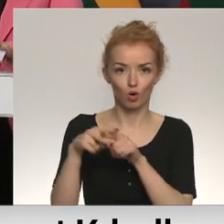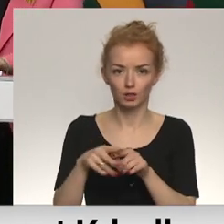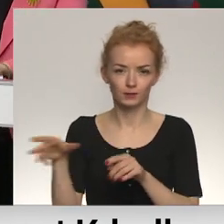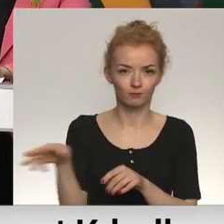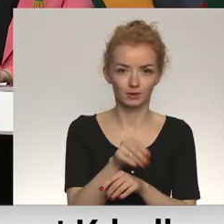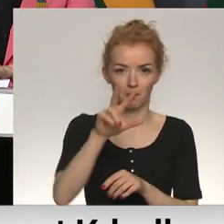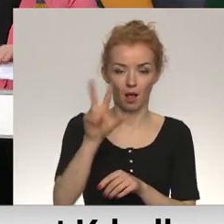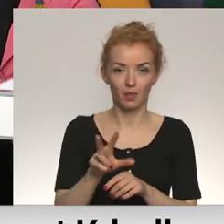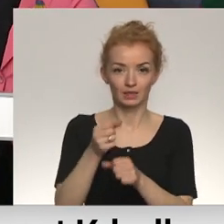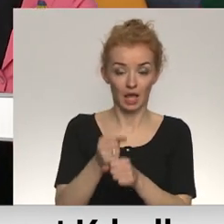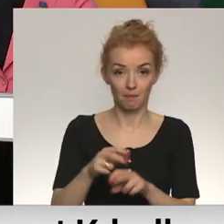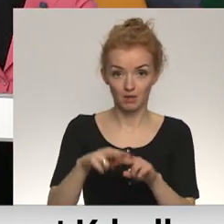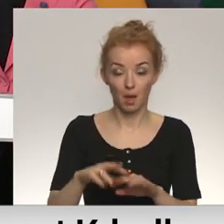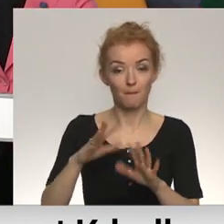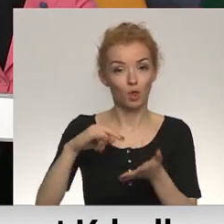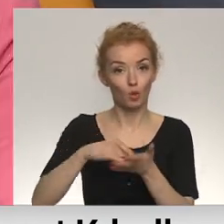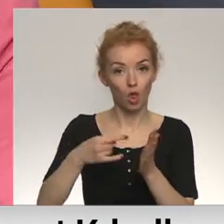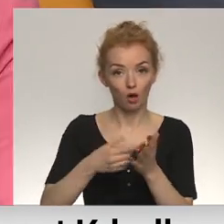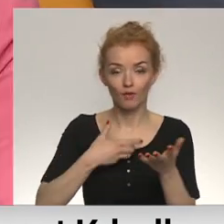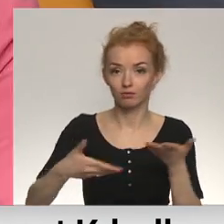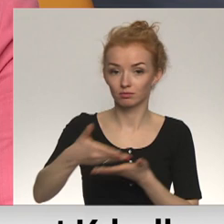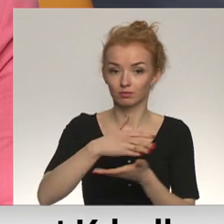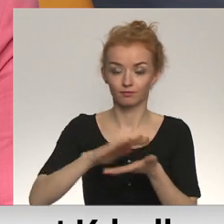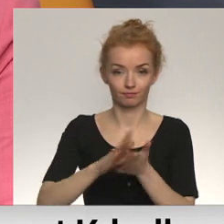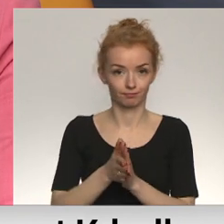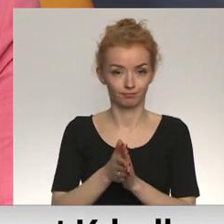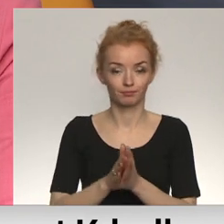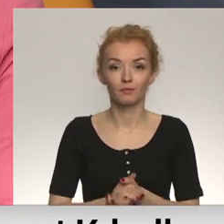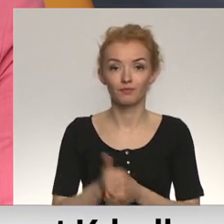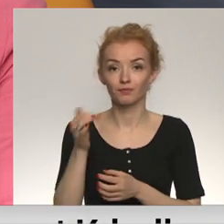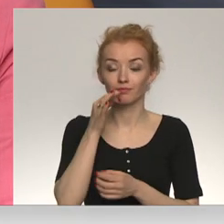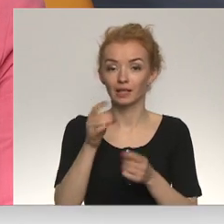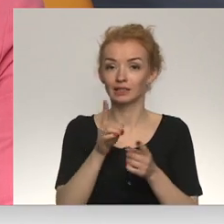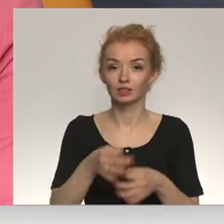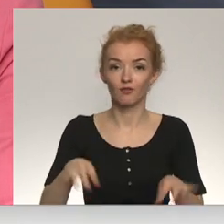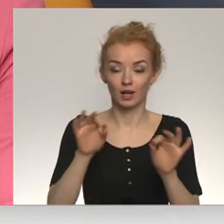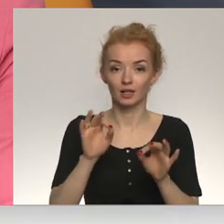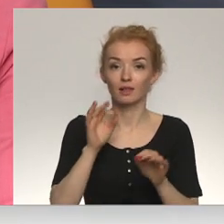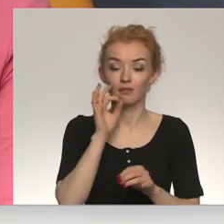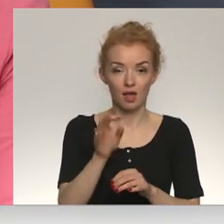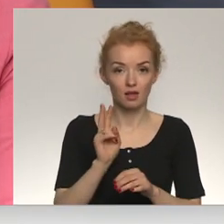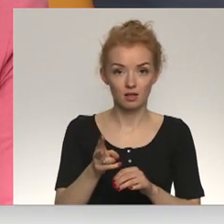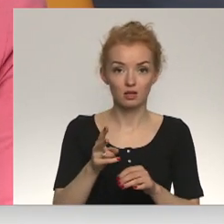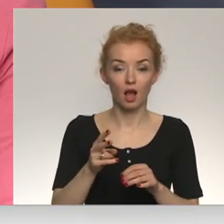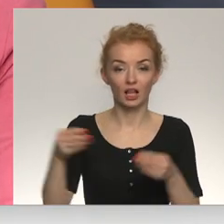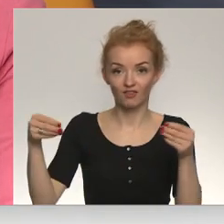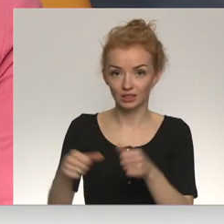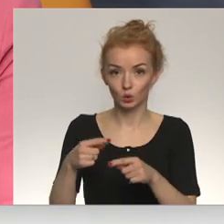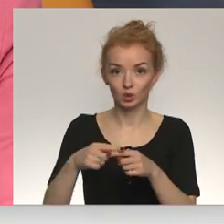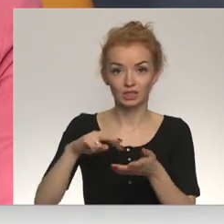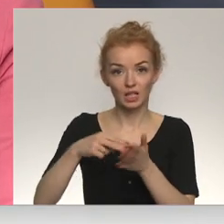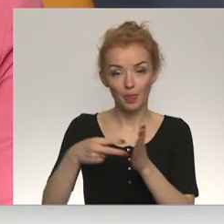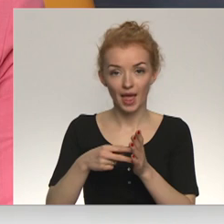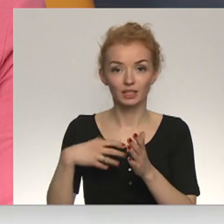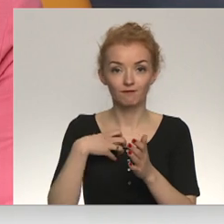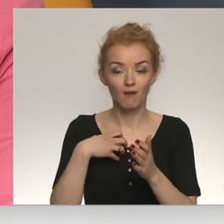laikā projekti starp valstīm būtu jāsaskaņo. Ir svarīgi uzsvērt, ka stratēģijas un investīcijas būtu